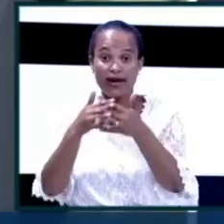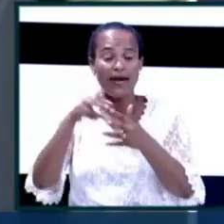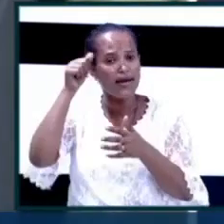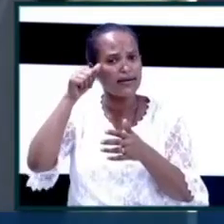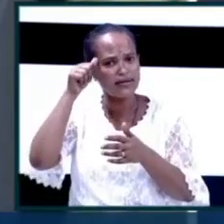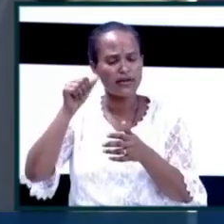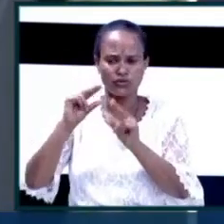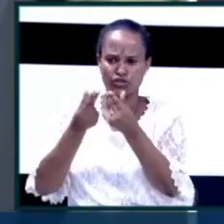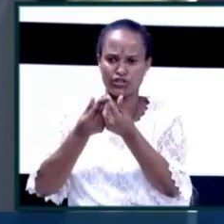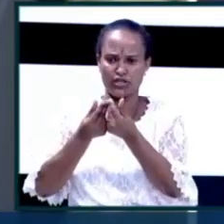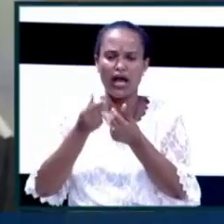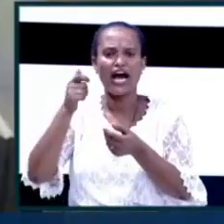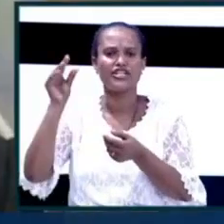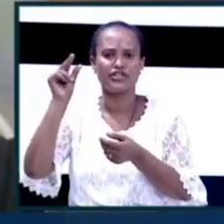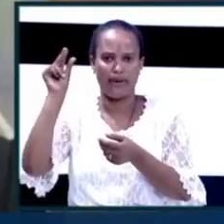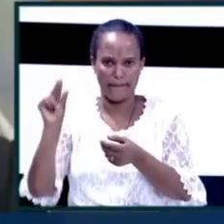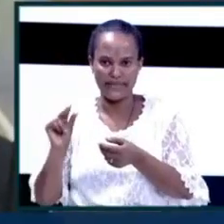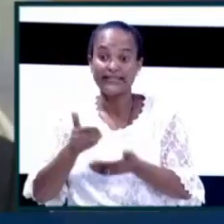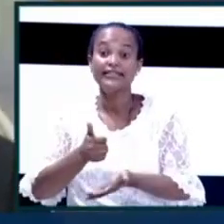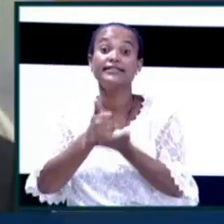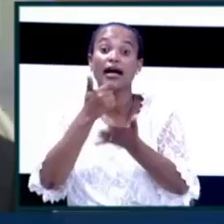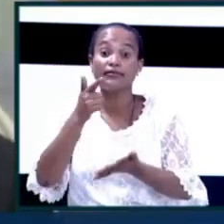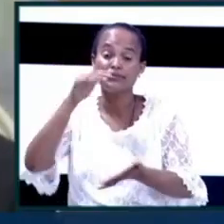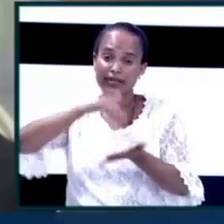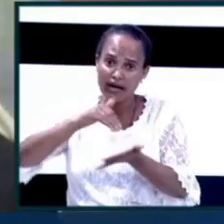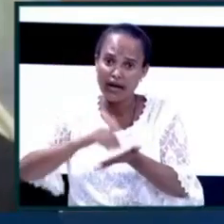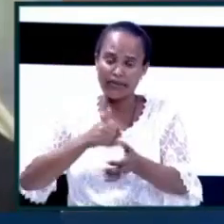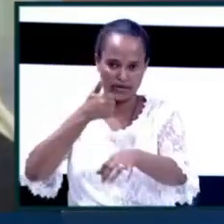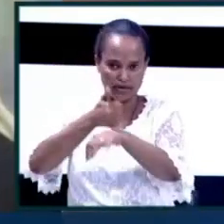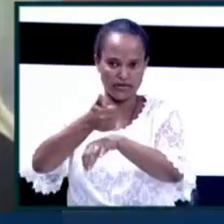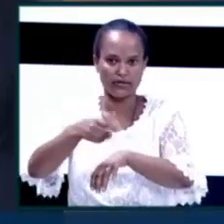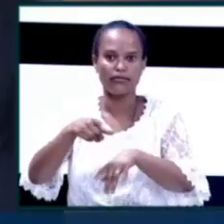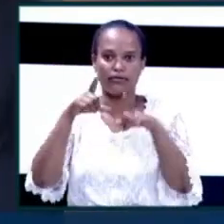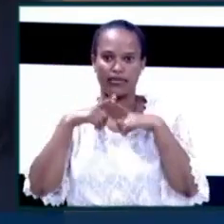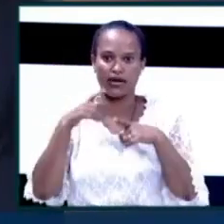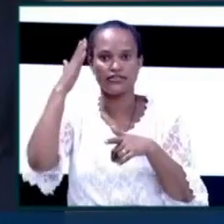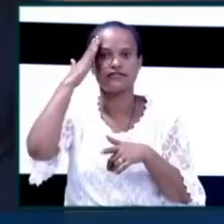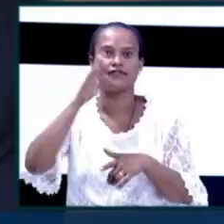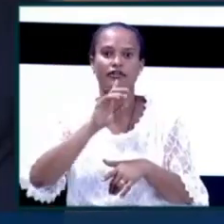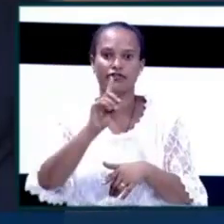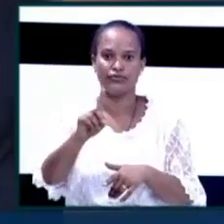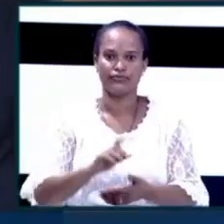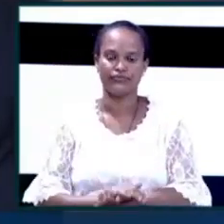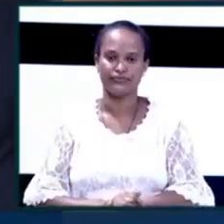ኤርትራ ንጉጅለ ራዕዲ ኣልሸባብ ትሕግዝ እያ ክትብል ብተደጋጋሚ ትኸስስ ምንባራ ዝፍለጥ እዩ።